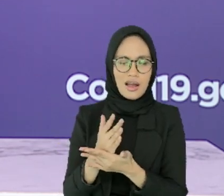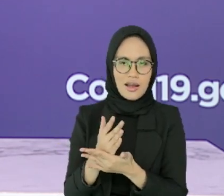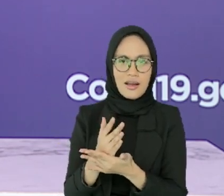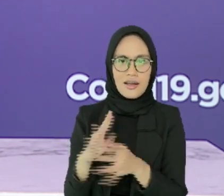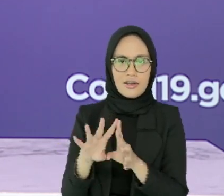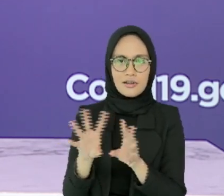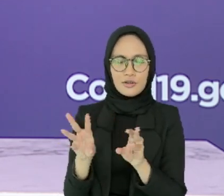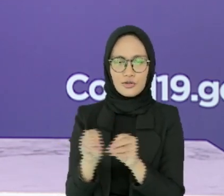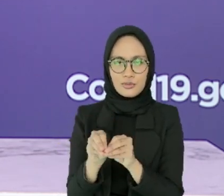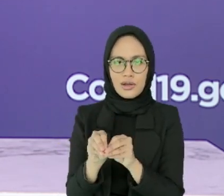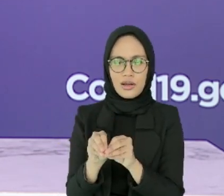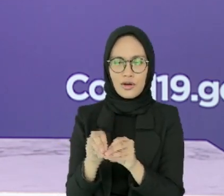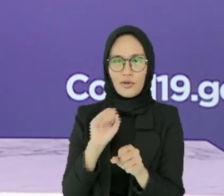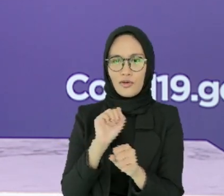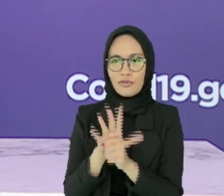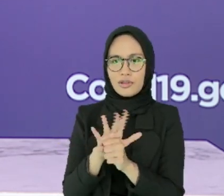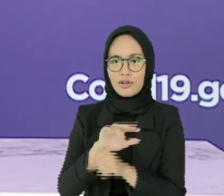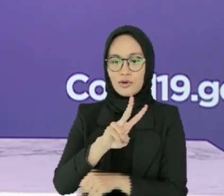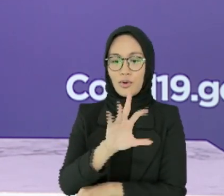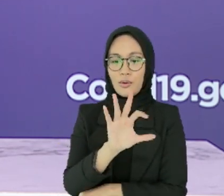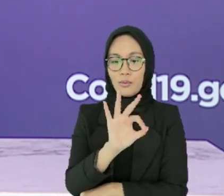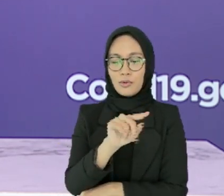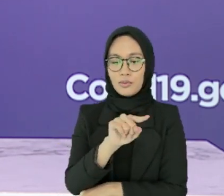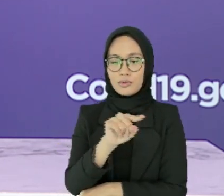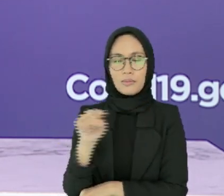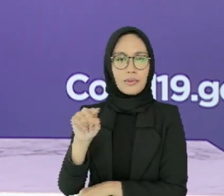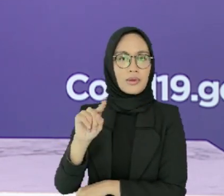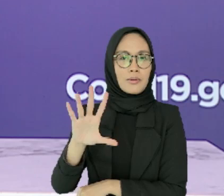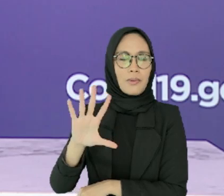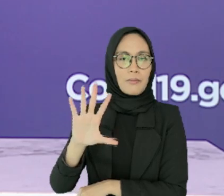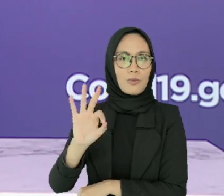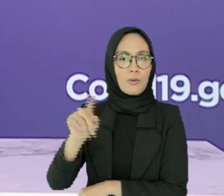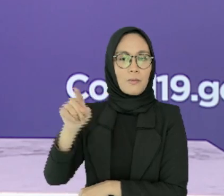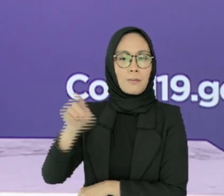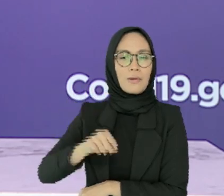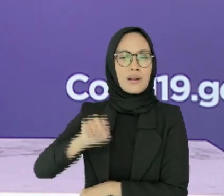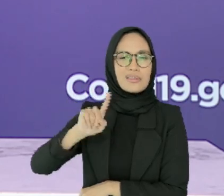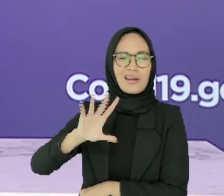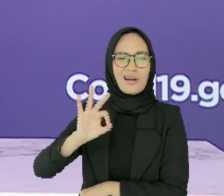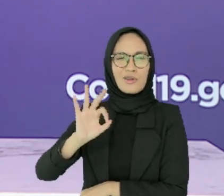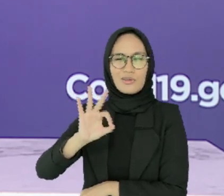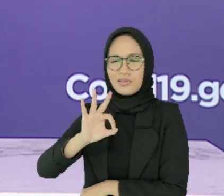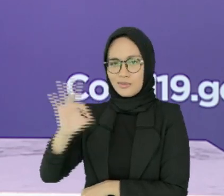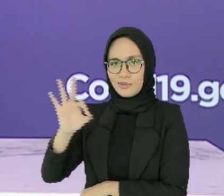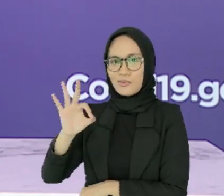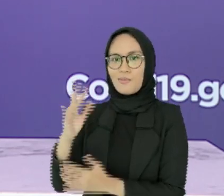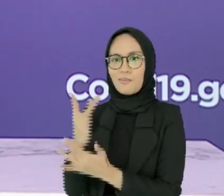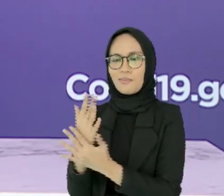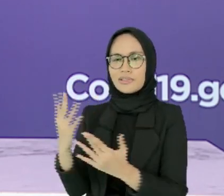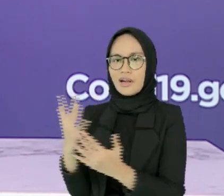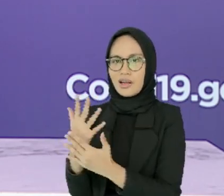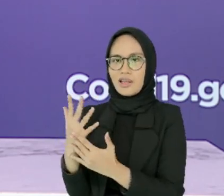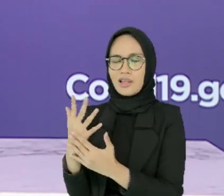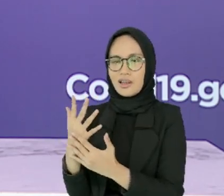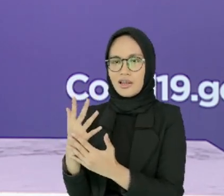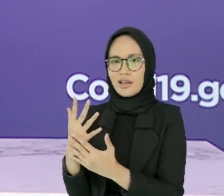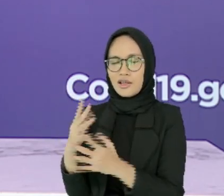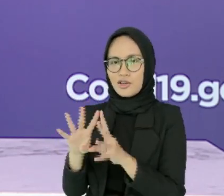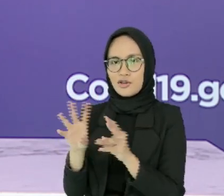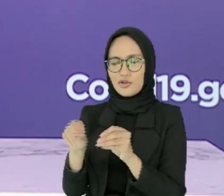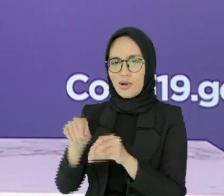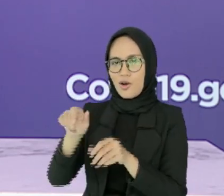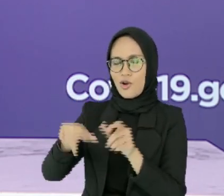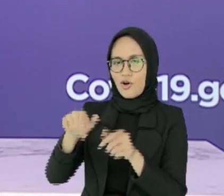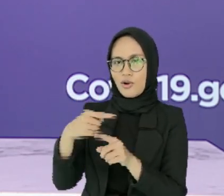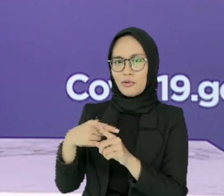kasus konfirmasi antara 20 sampai dengan 50/100 ribu penduduk dengan positif retired Kurang